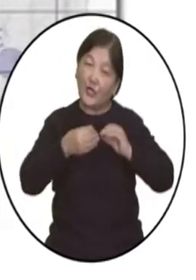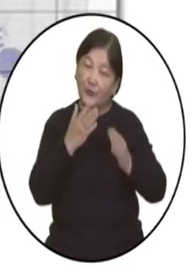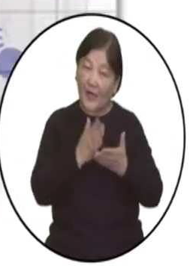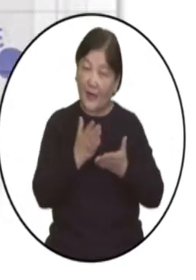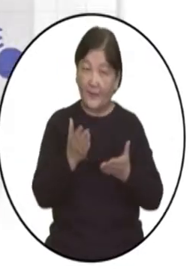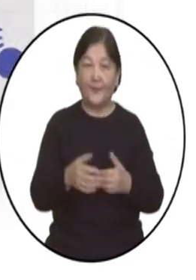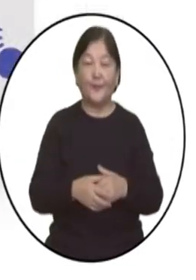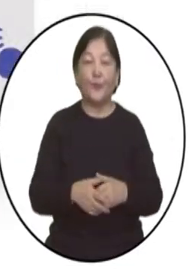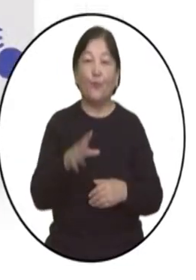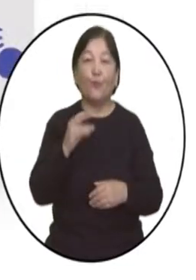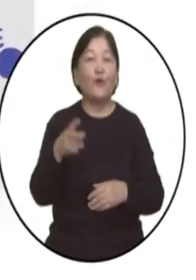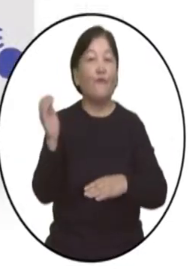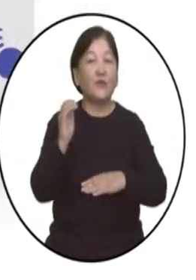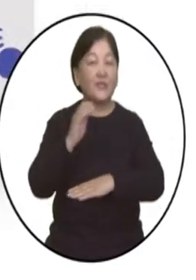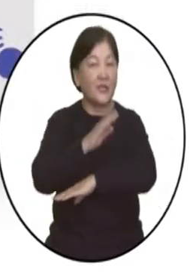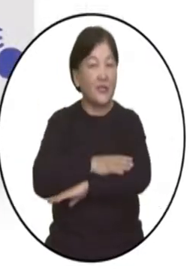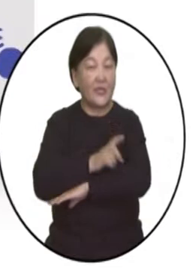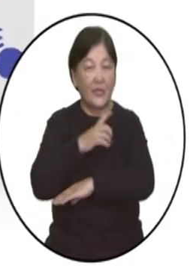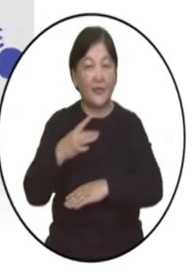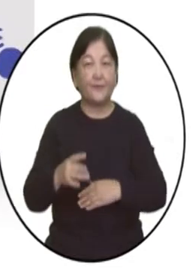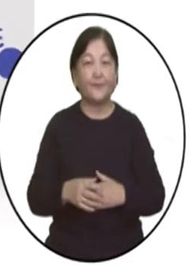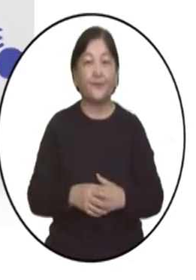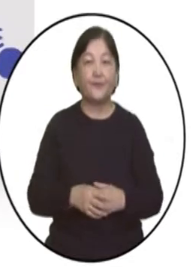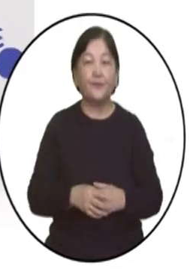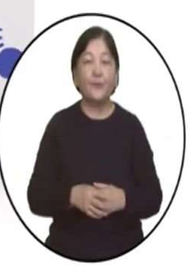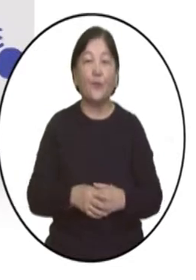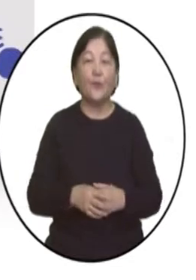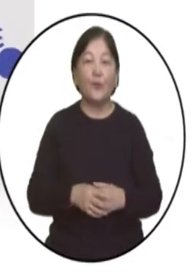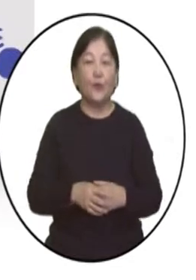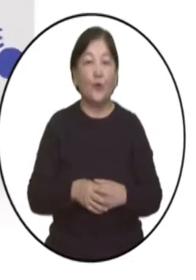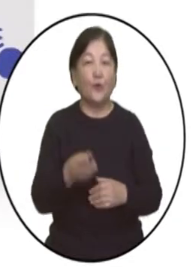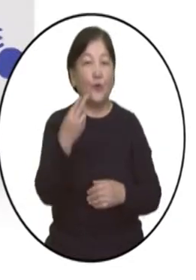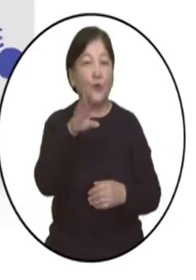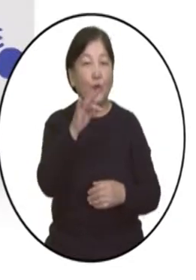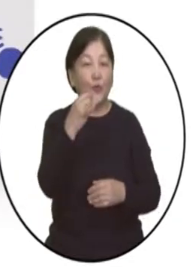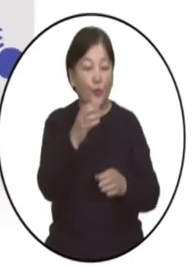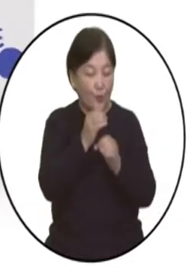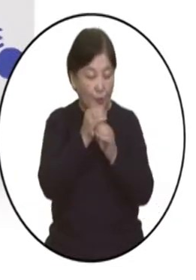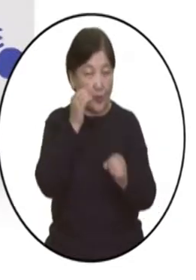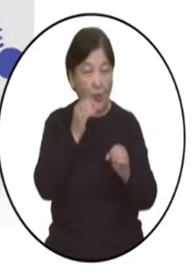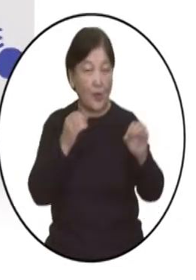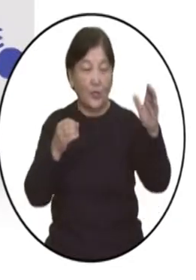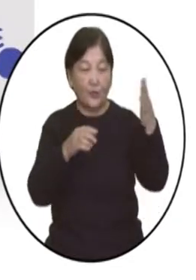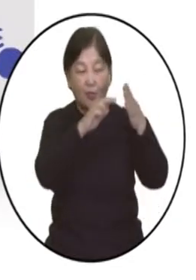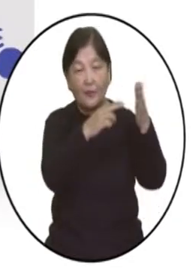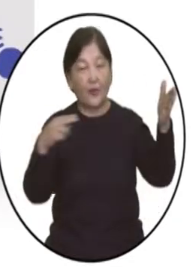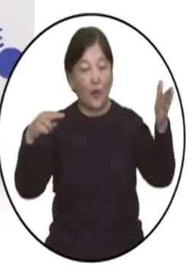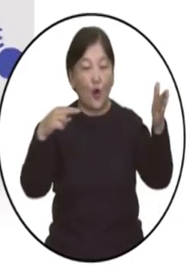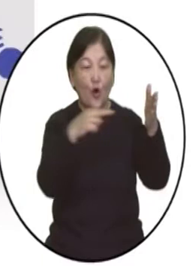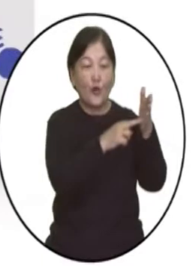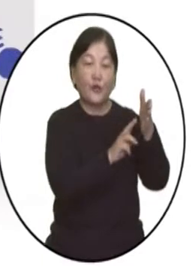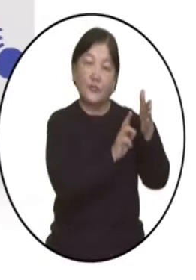байгаа. Мөн физикийн хичээл дээр дууны одоо ойлт нь одоо